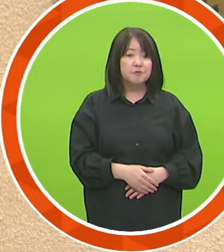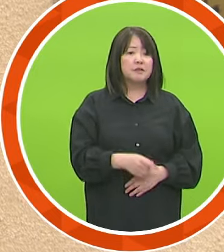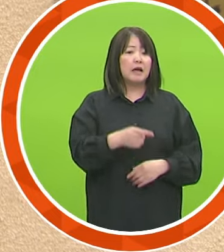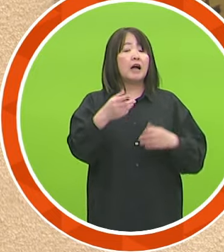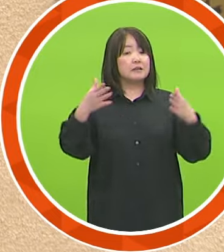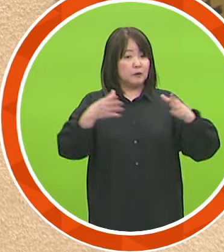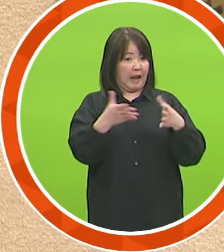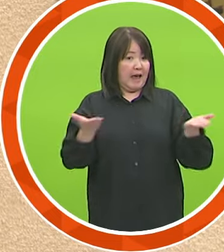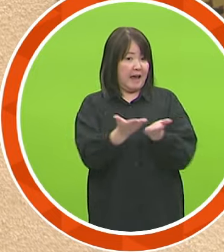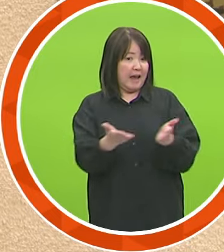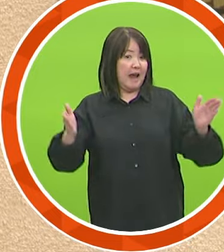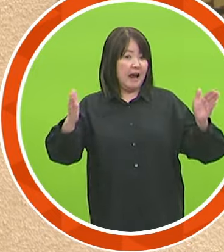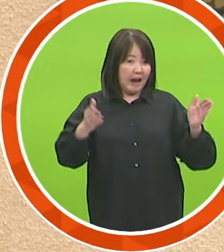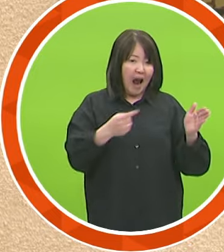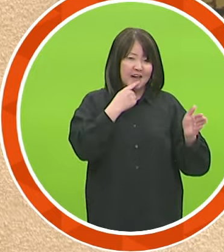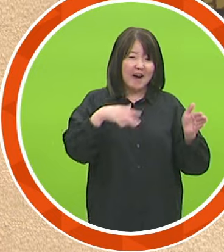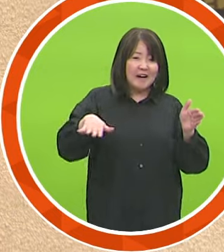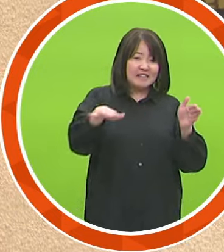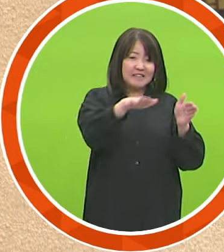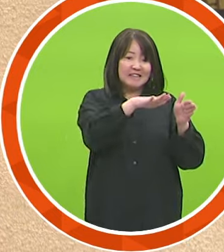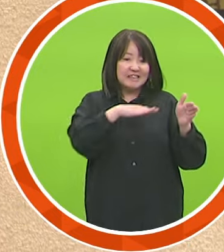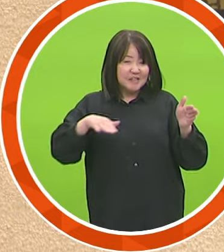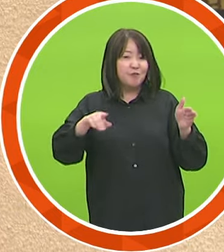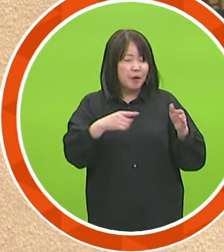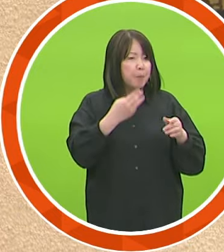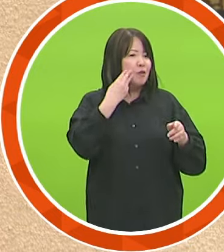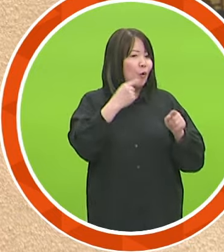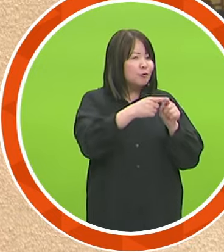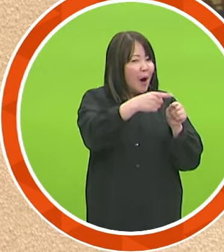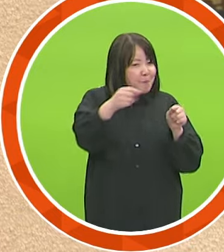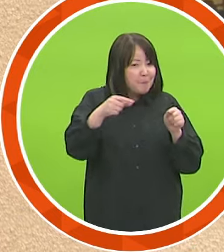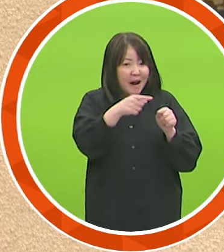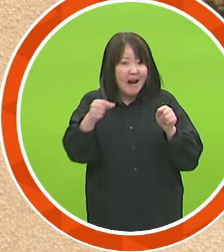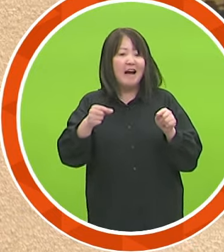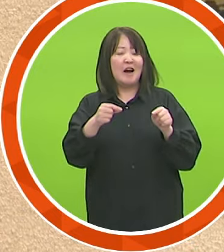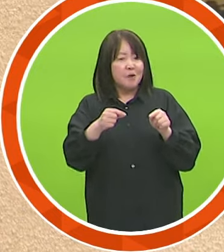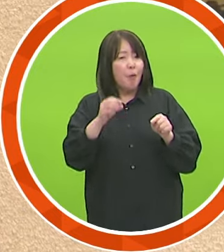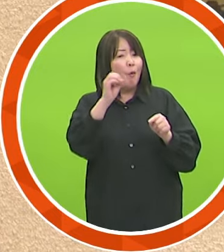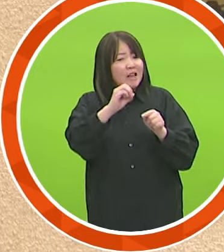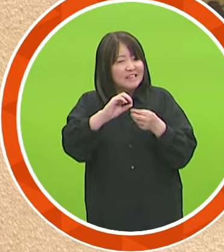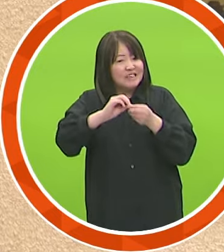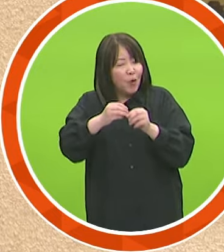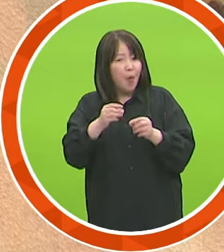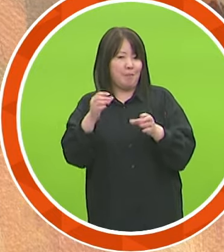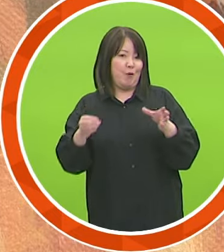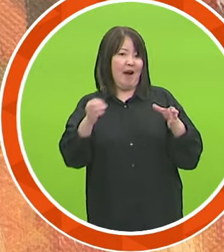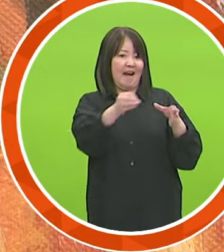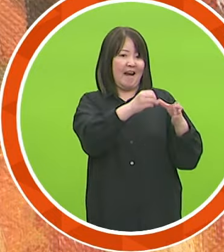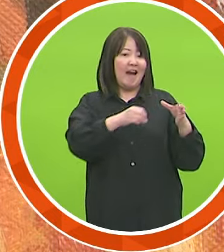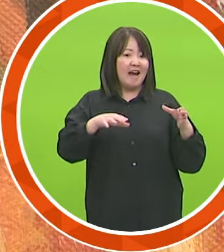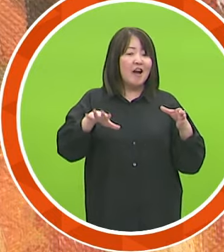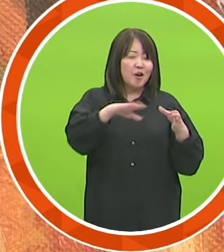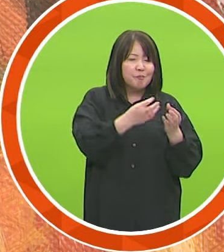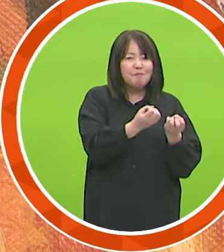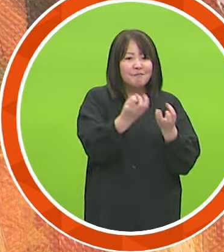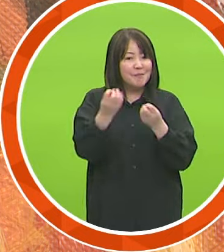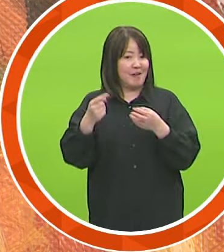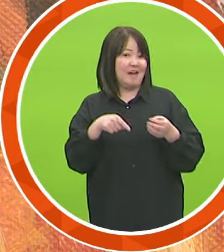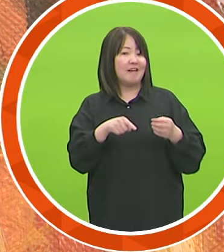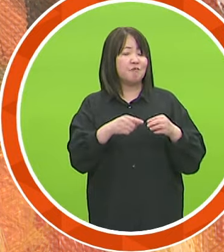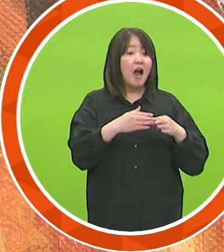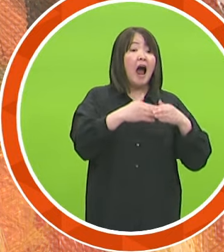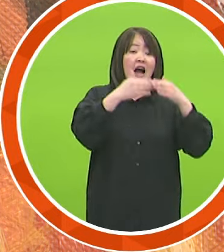皿の赤い絵付けと緑の葉、ビワのオレンジの3色が艶やかさを引き立てています。ビワの実も明るい部